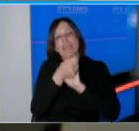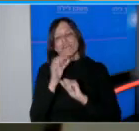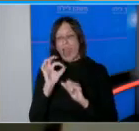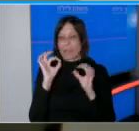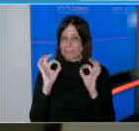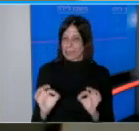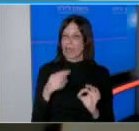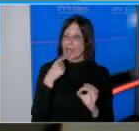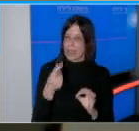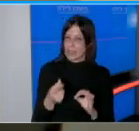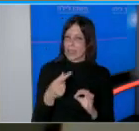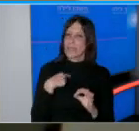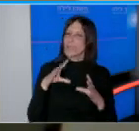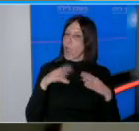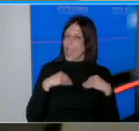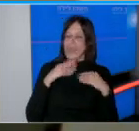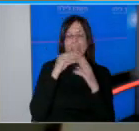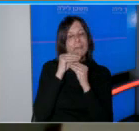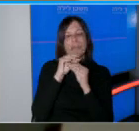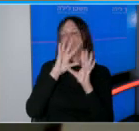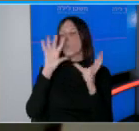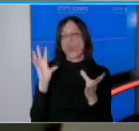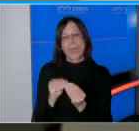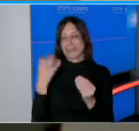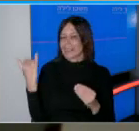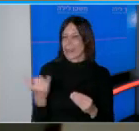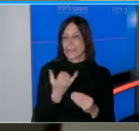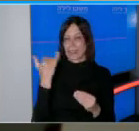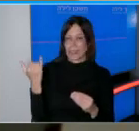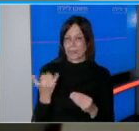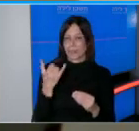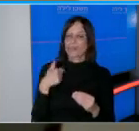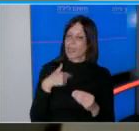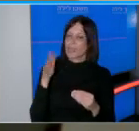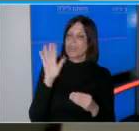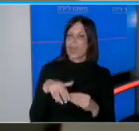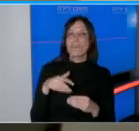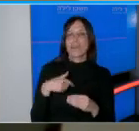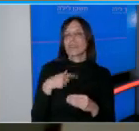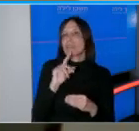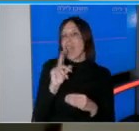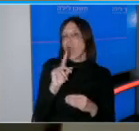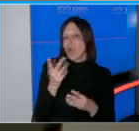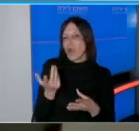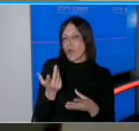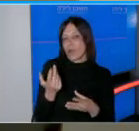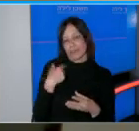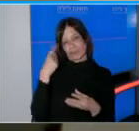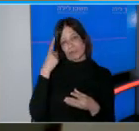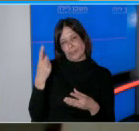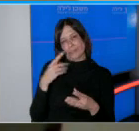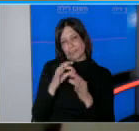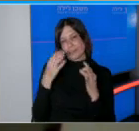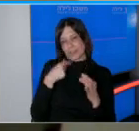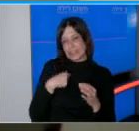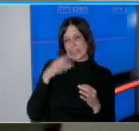אני אגיד לך משהו, אני מוכן לדבר עם כולם, תמיד, אוקיי? ואני גם לא, עוד פעם, אני לא, אתה יודע שמתחילים להגיד